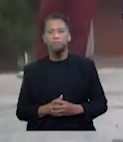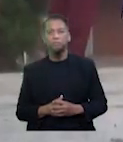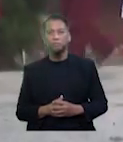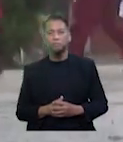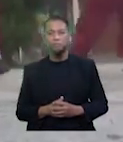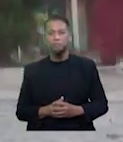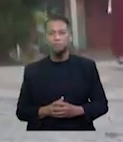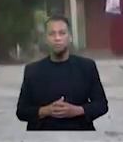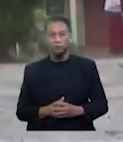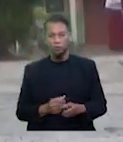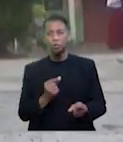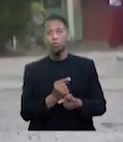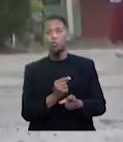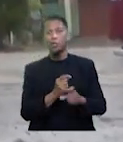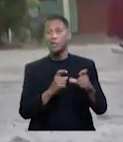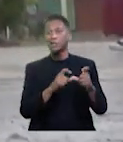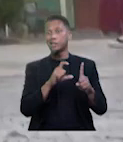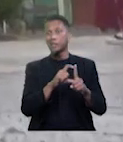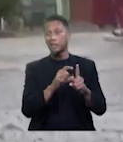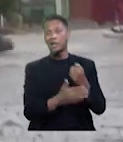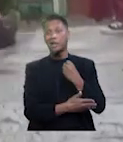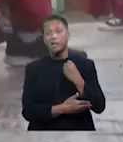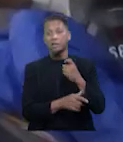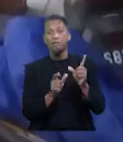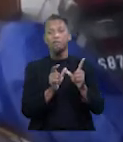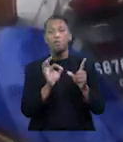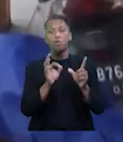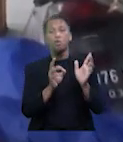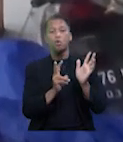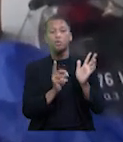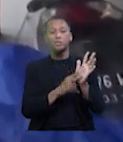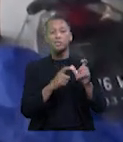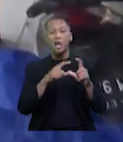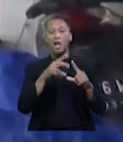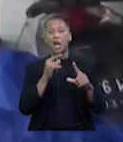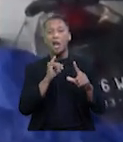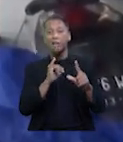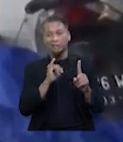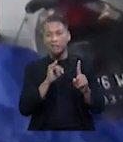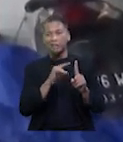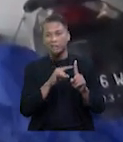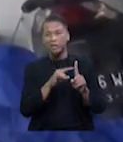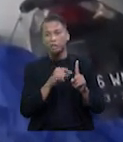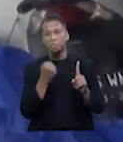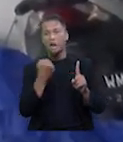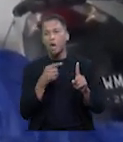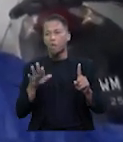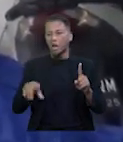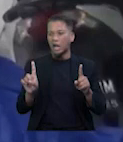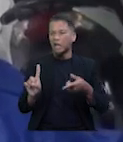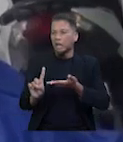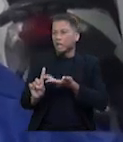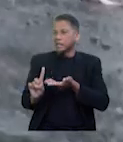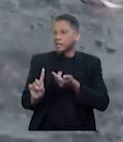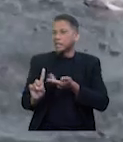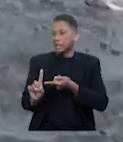Seorang guru sebuah SD negeri di Wonosari, Gunung Kidul, Yogyakarta diduga melakukan pelecehan terhadap muridnya yang baru duduk di kelas 6. Kasus